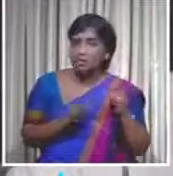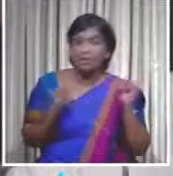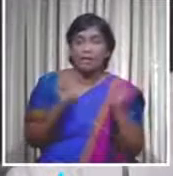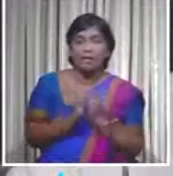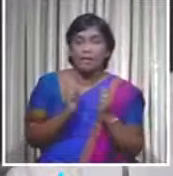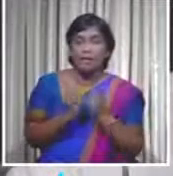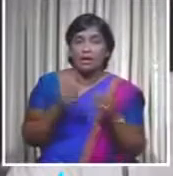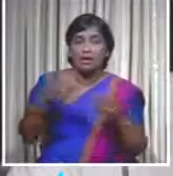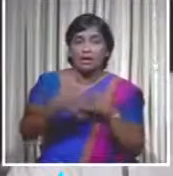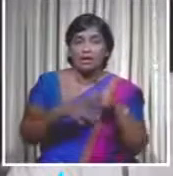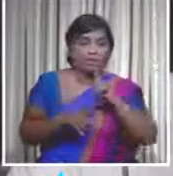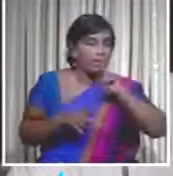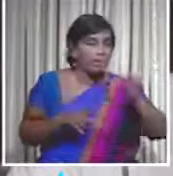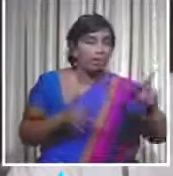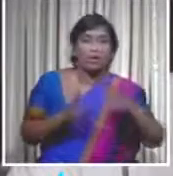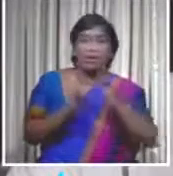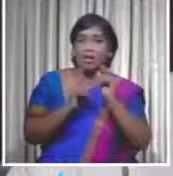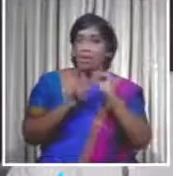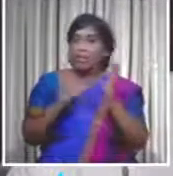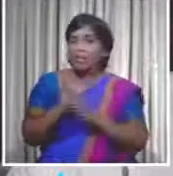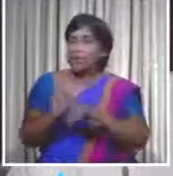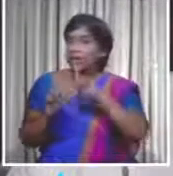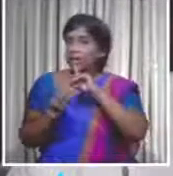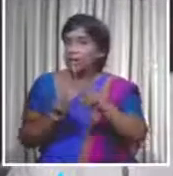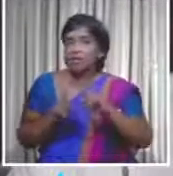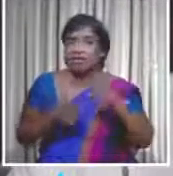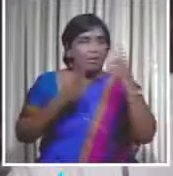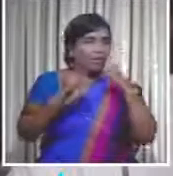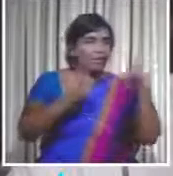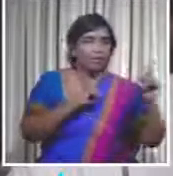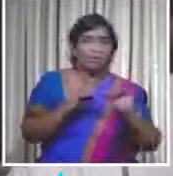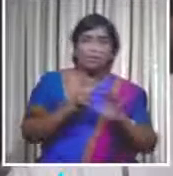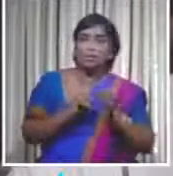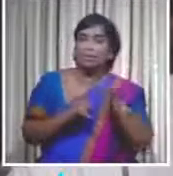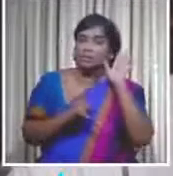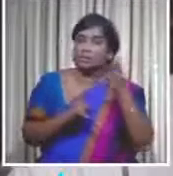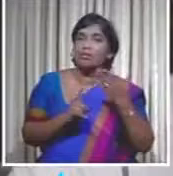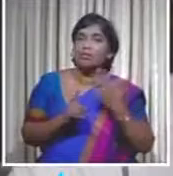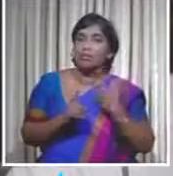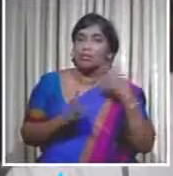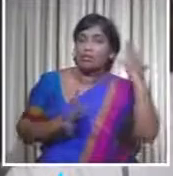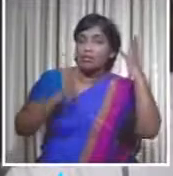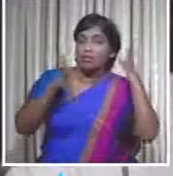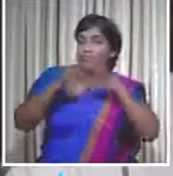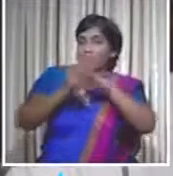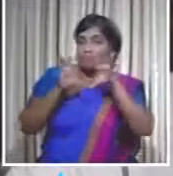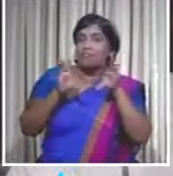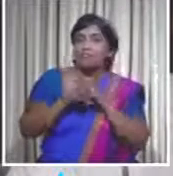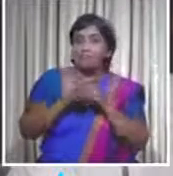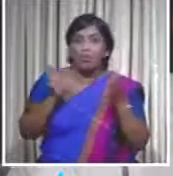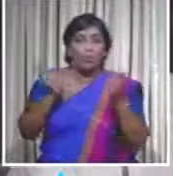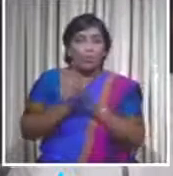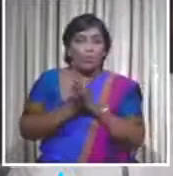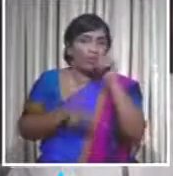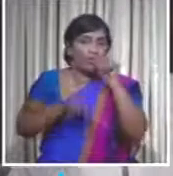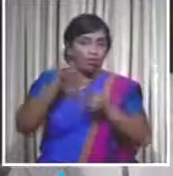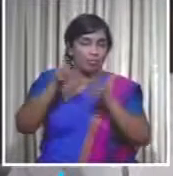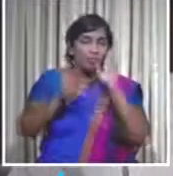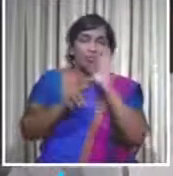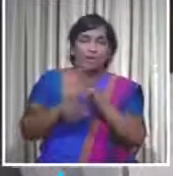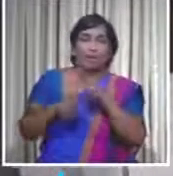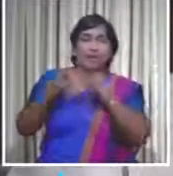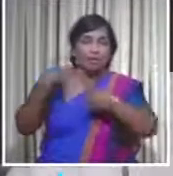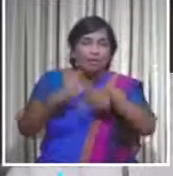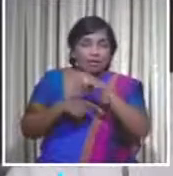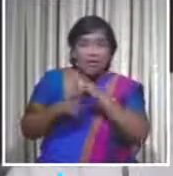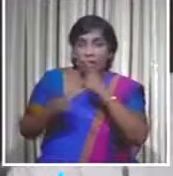කරන්නේ කැබිනට් එකෙන් අහලවත් අගමැතිතුමාගෙන් අහලවත් කවුරුවත් නෙමෙයි. ජනාධිපතිතුමාගේ ලෝකේ ඉන්නවා ජනාධිපතිතුමත් එක්ක ඉන්න උදවිය ටිකක්. අන්න ඒ